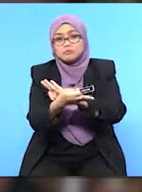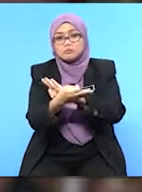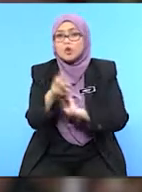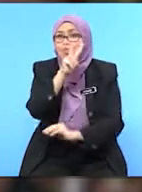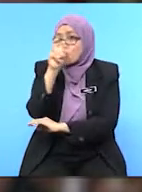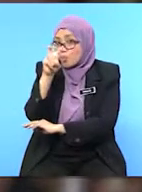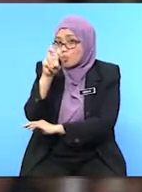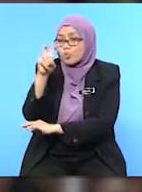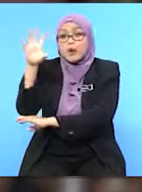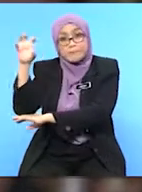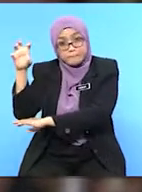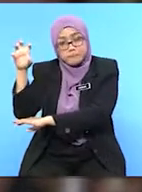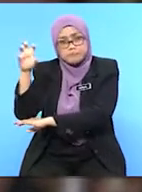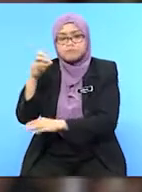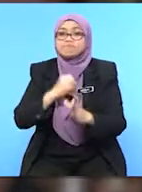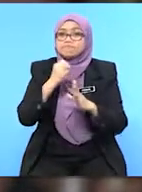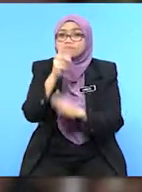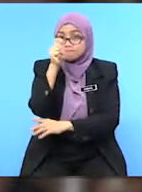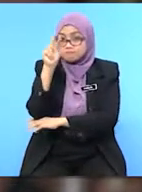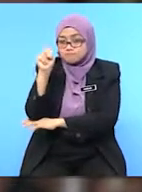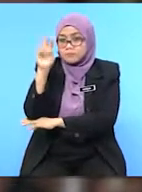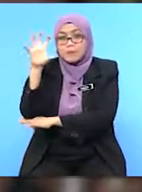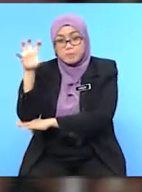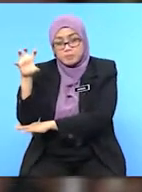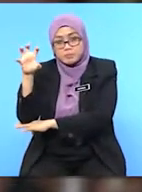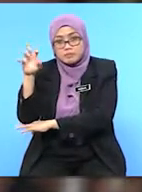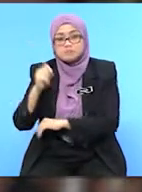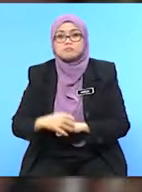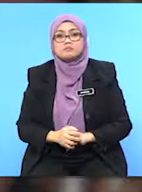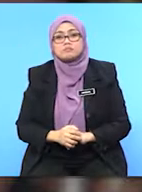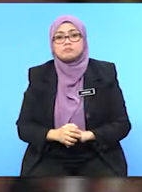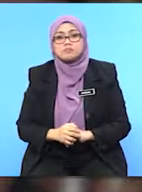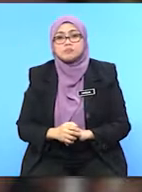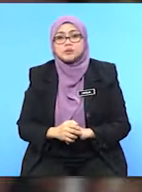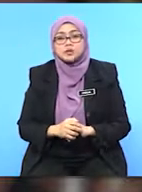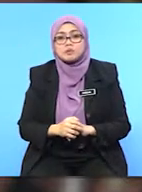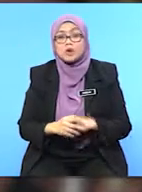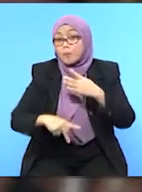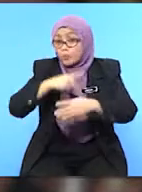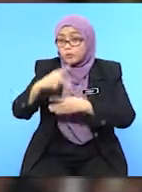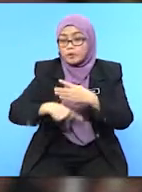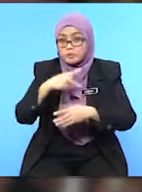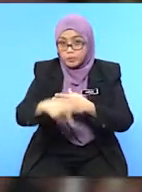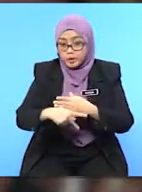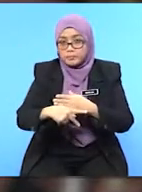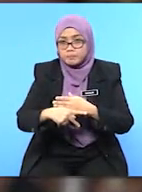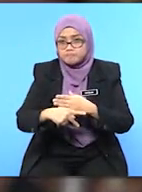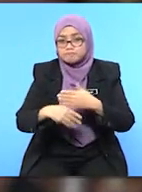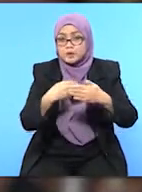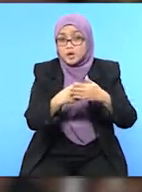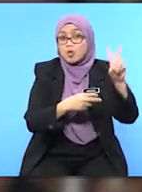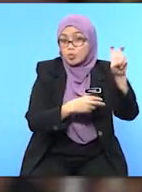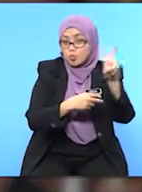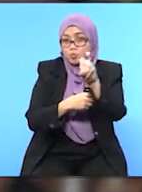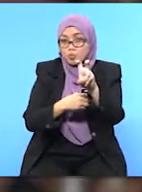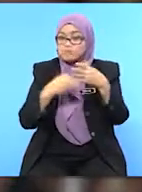2050 atau TNI mobil yang merupakan satu inisiatif pembangunan negara merangkumi tahun 2020 hingga